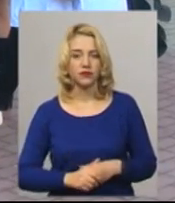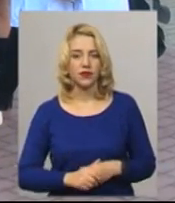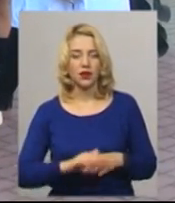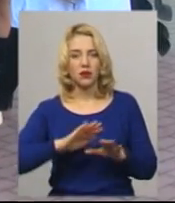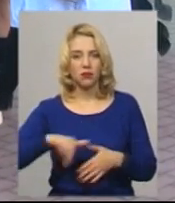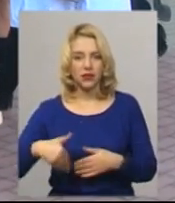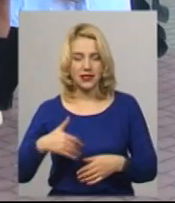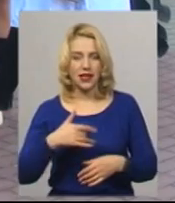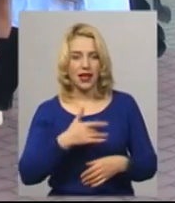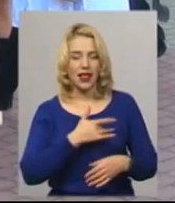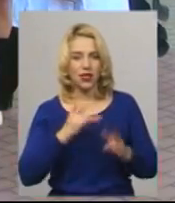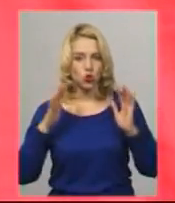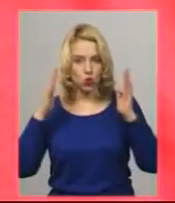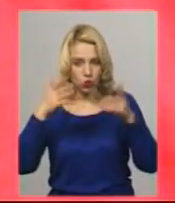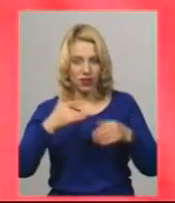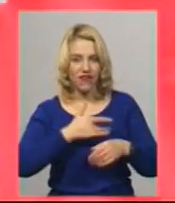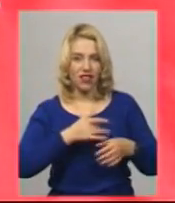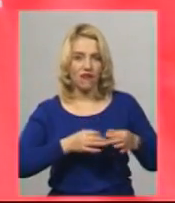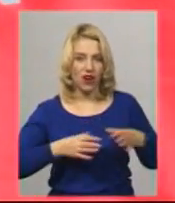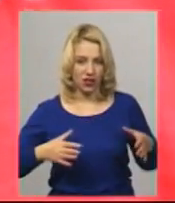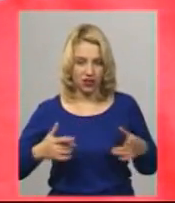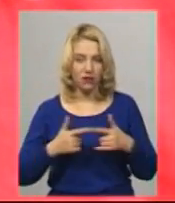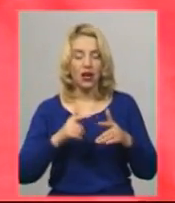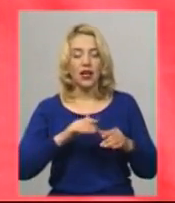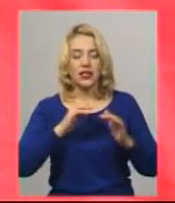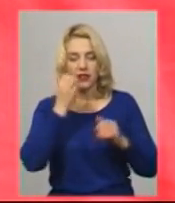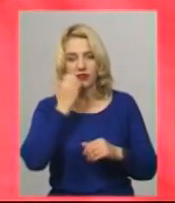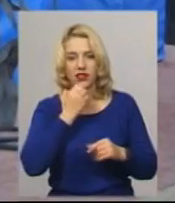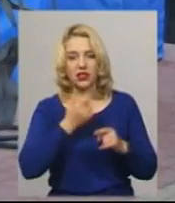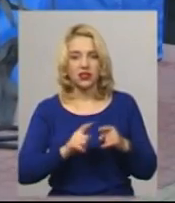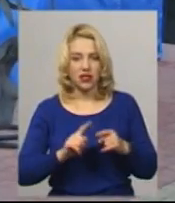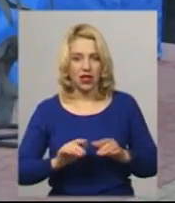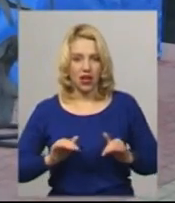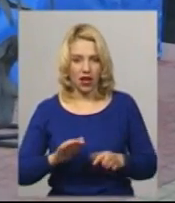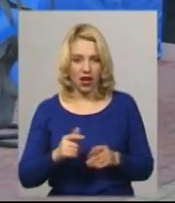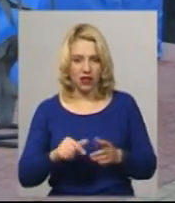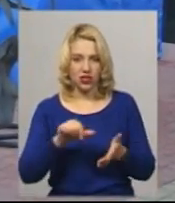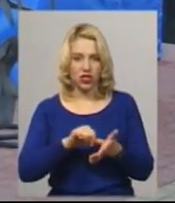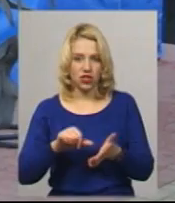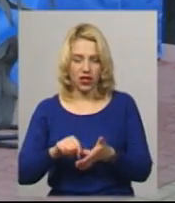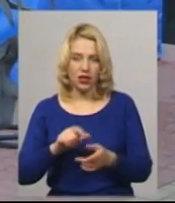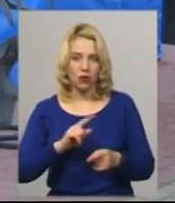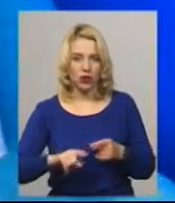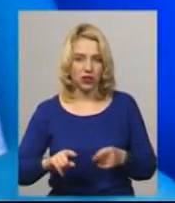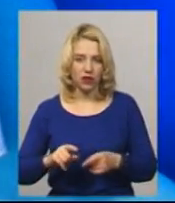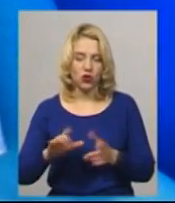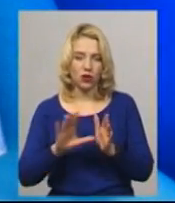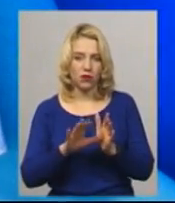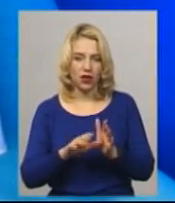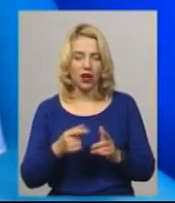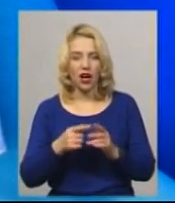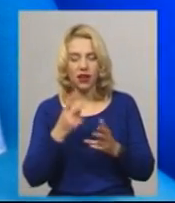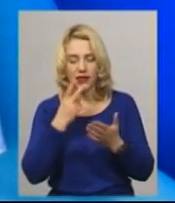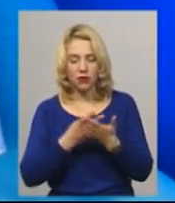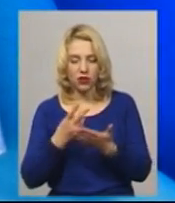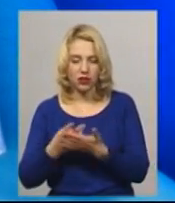після інсультів, інфарктів. Завдяки сьогоднішній акції члени паліативної бригади вирішили наглядно пояснити, в чому полягає їх робота і